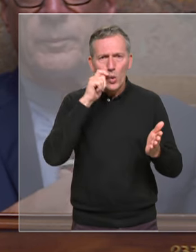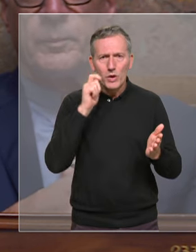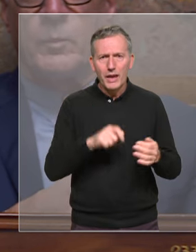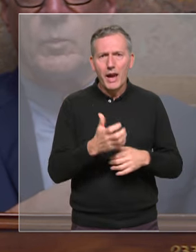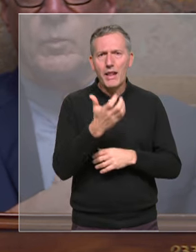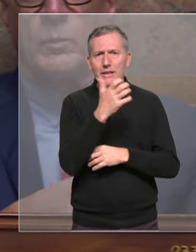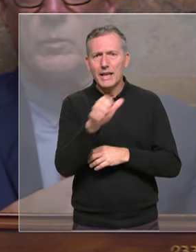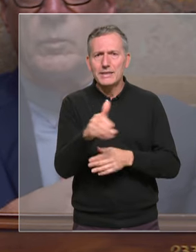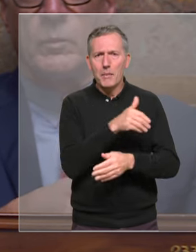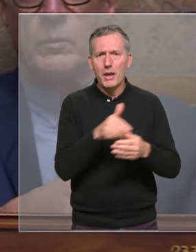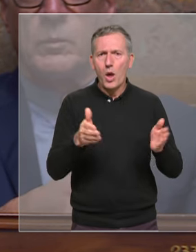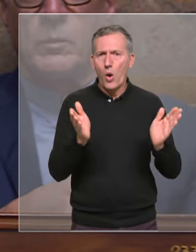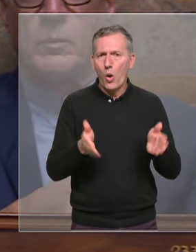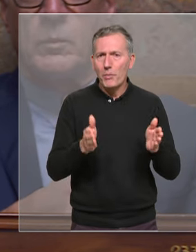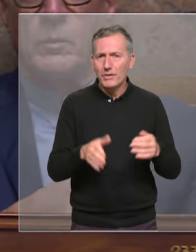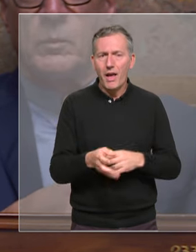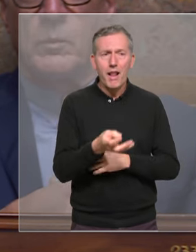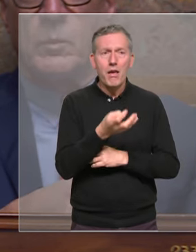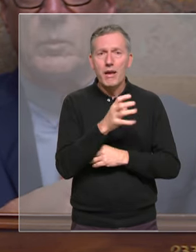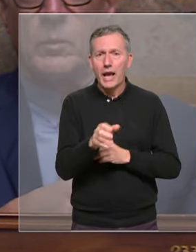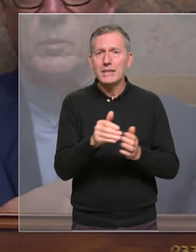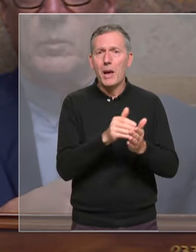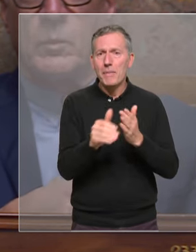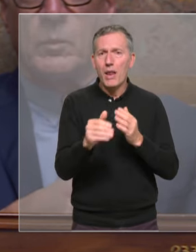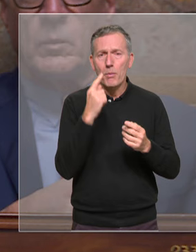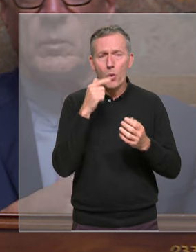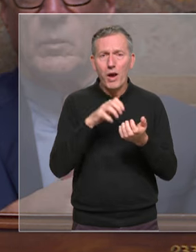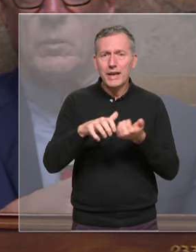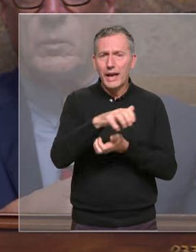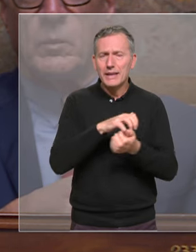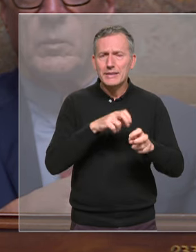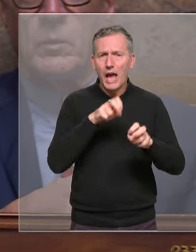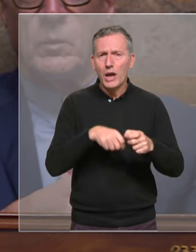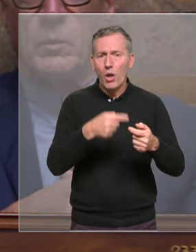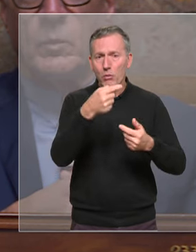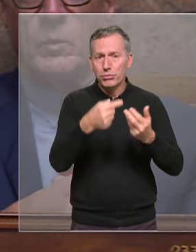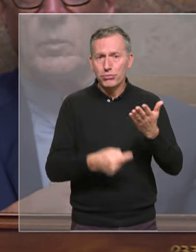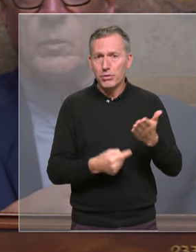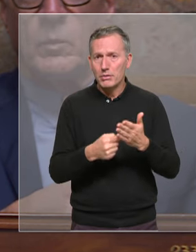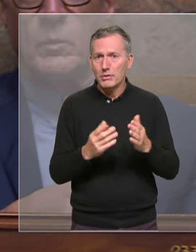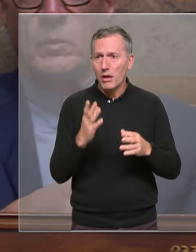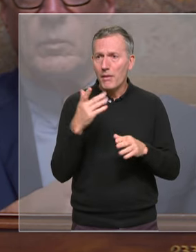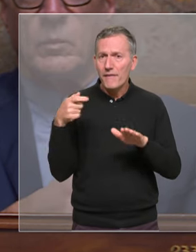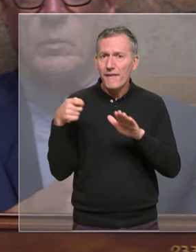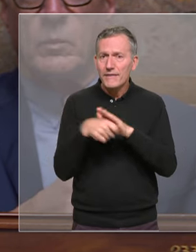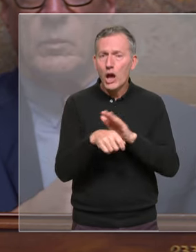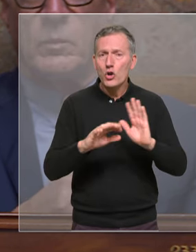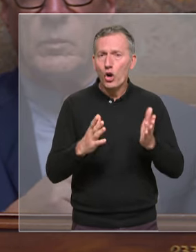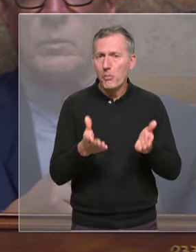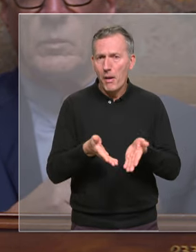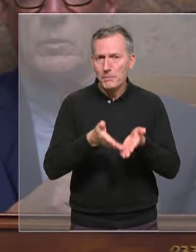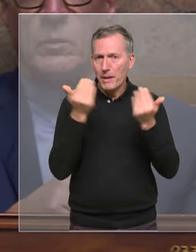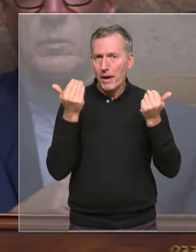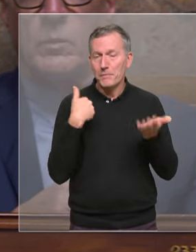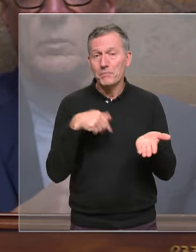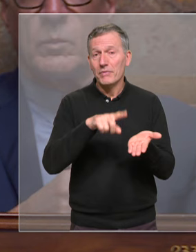pour les hôpitaux, 400 millions d'euros en réponse à la crise agricole. Tout ça, on en ignore le financement. Ma première question est donc